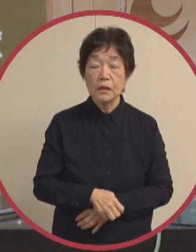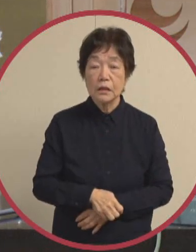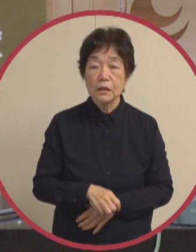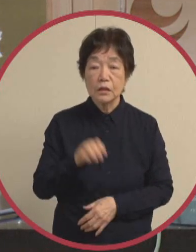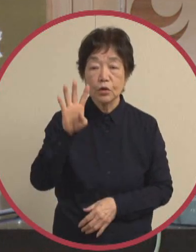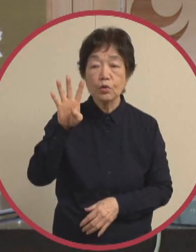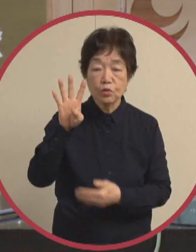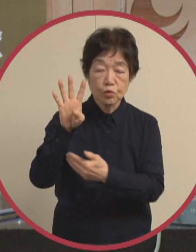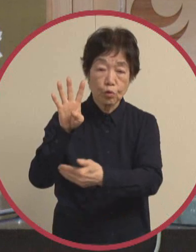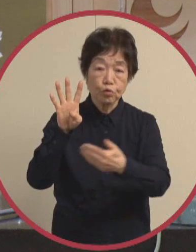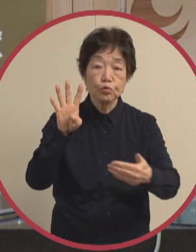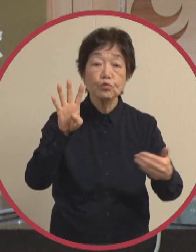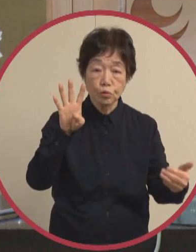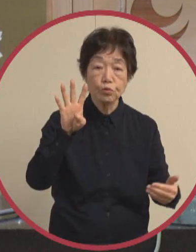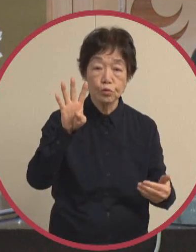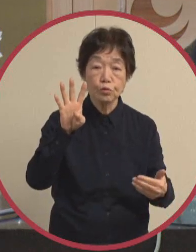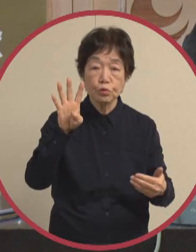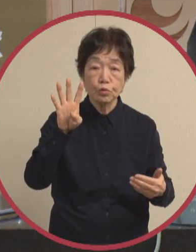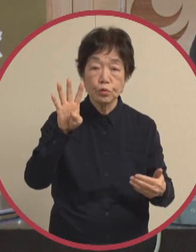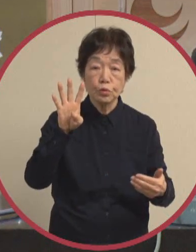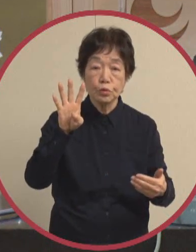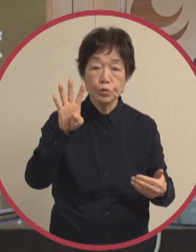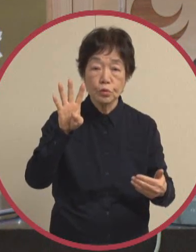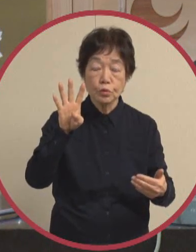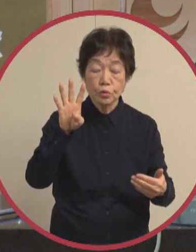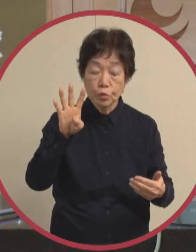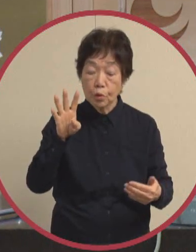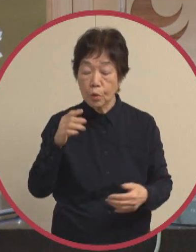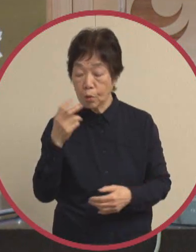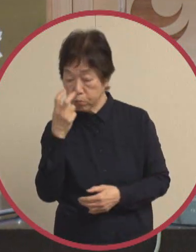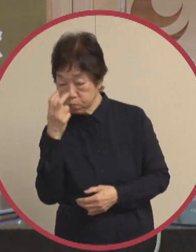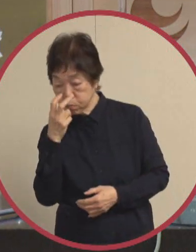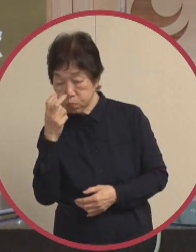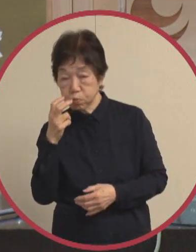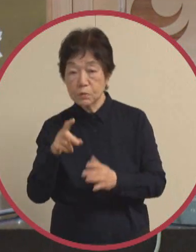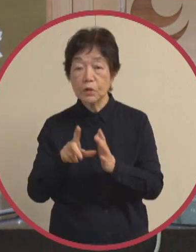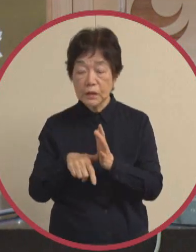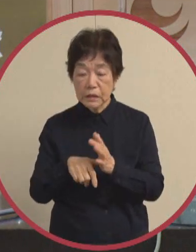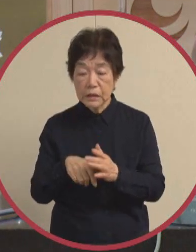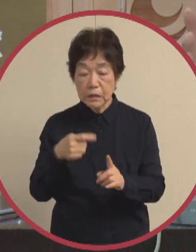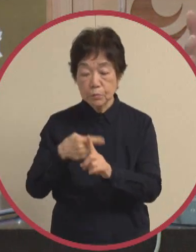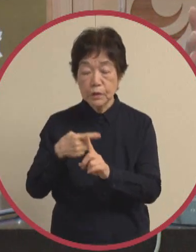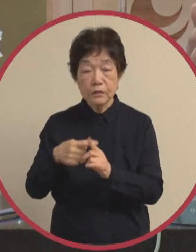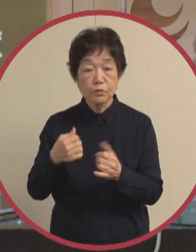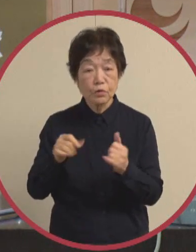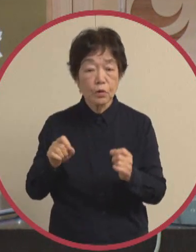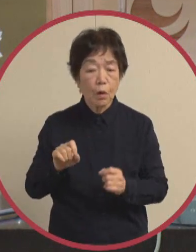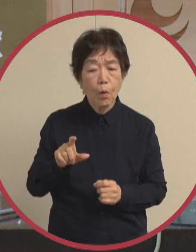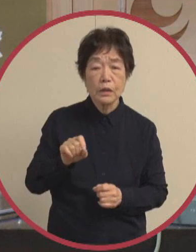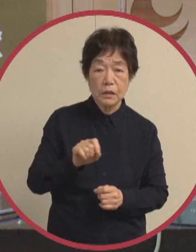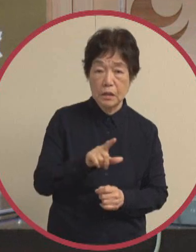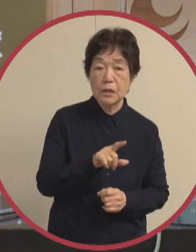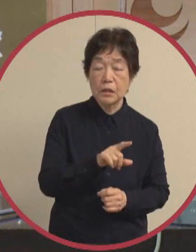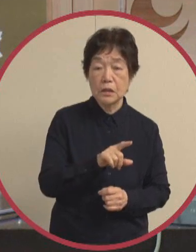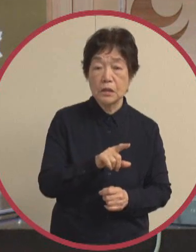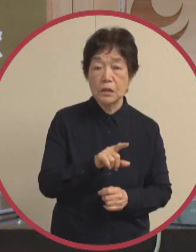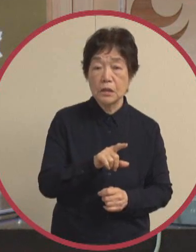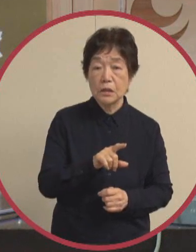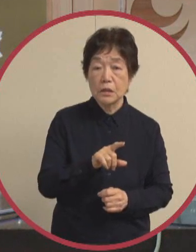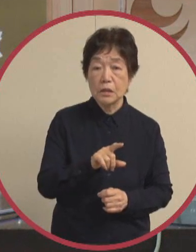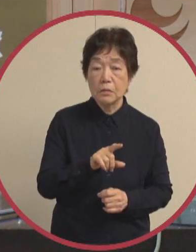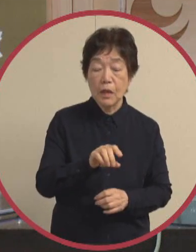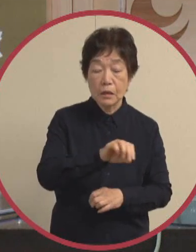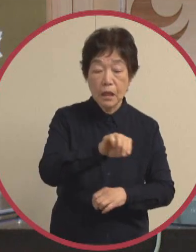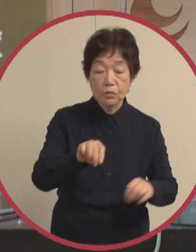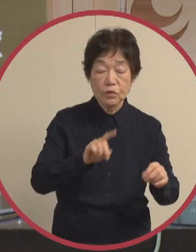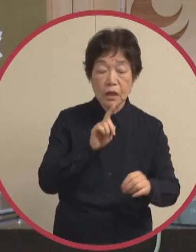区、まあ、それまでの累積も含めてですね、感染者が非常に多かった。でただ逆に